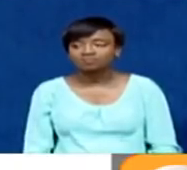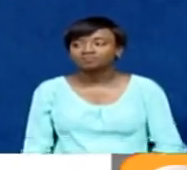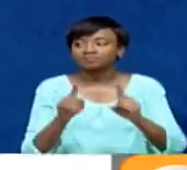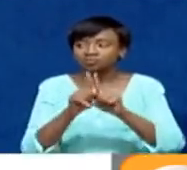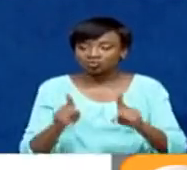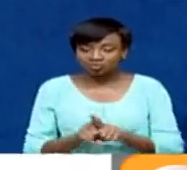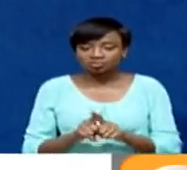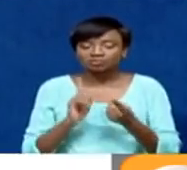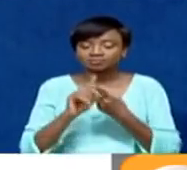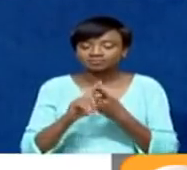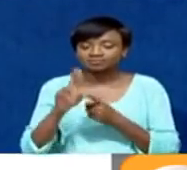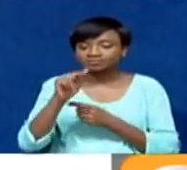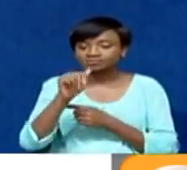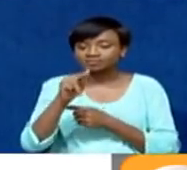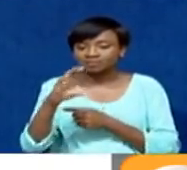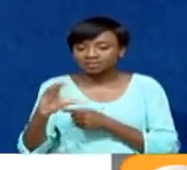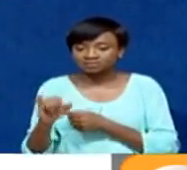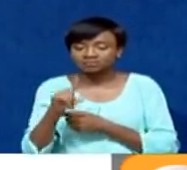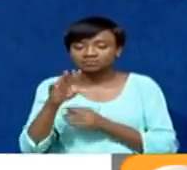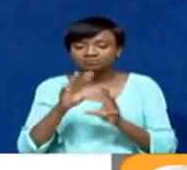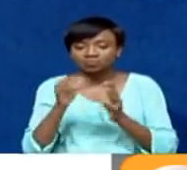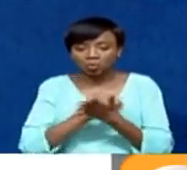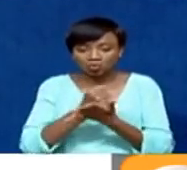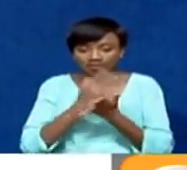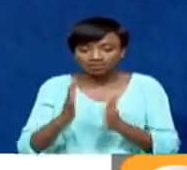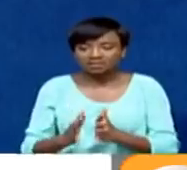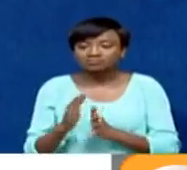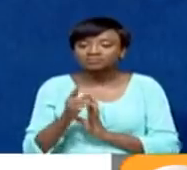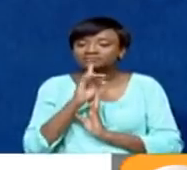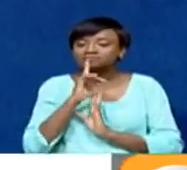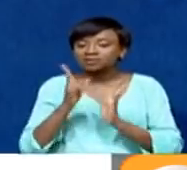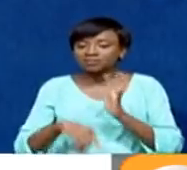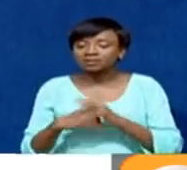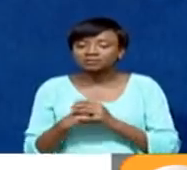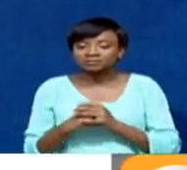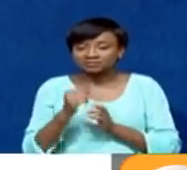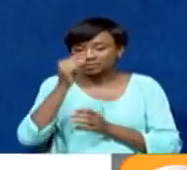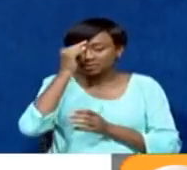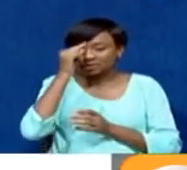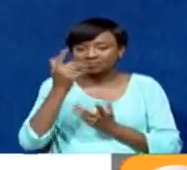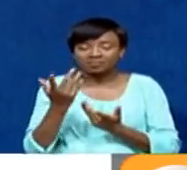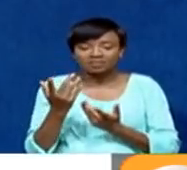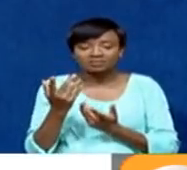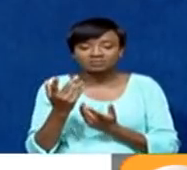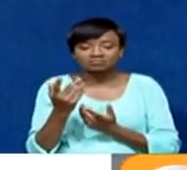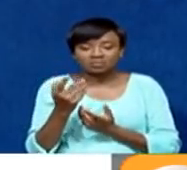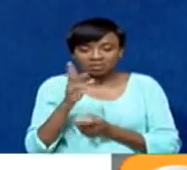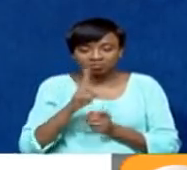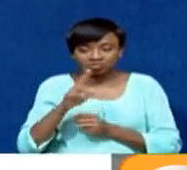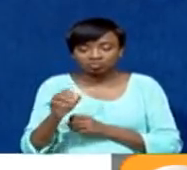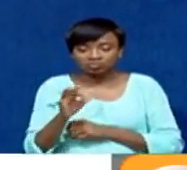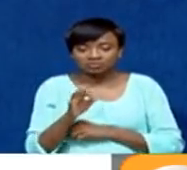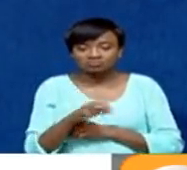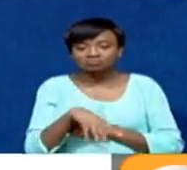za serikali Nancy Gadhungu katika kipindi kilichokamilika Juni mwaka jana ikiashiria kuwa serikali ilitumia shilingi bilioni 2